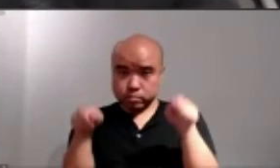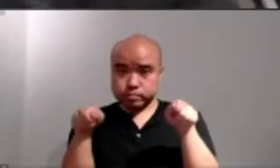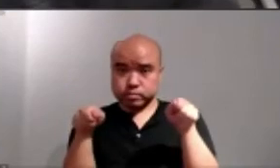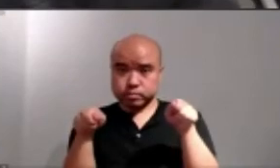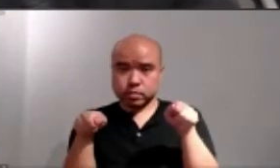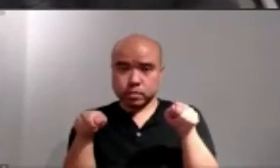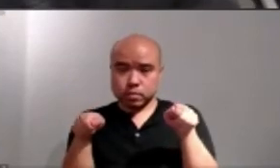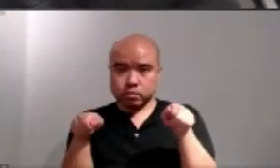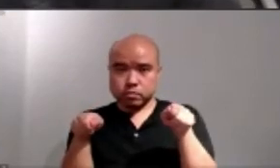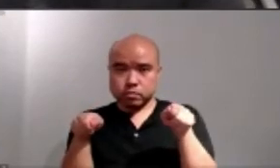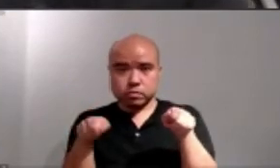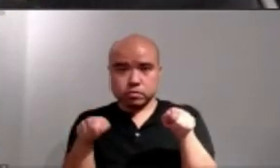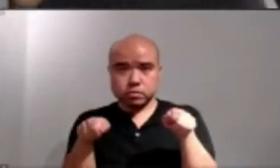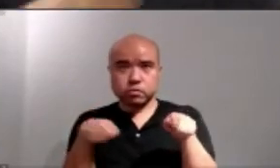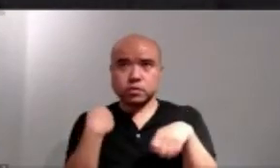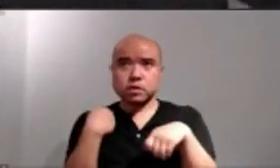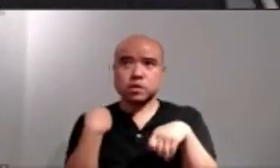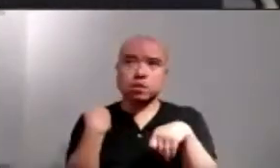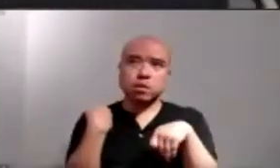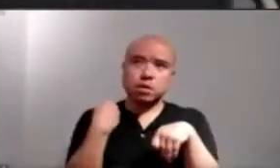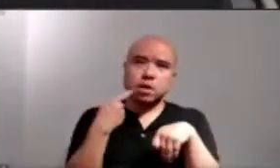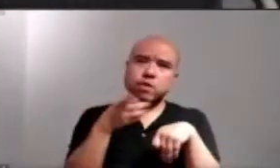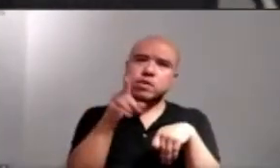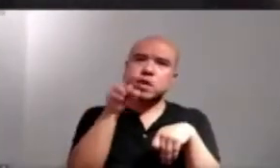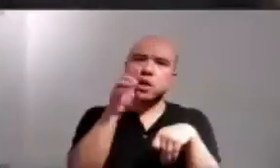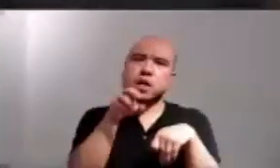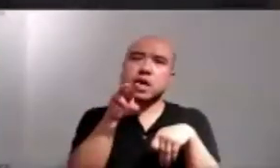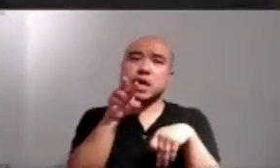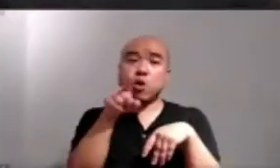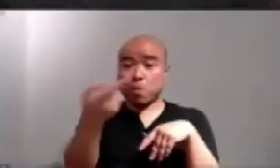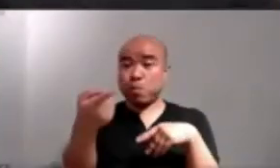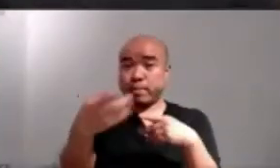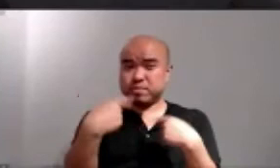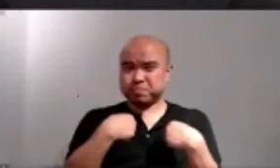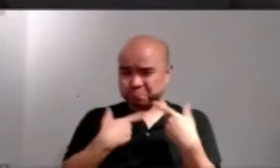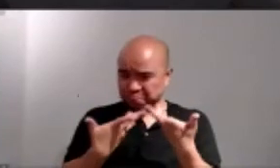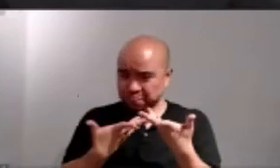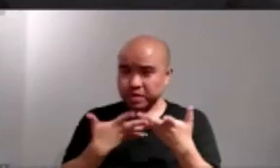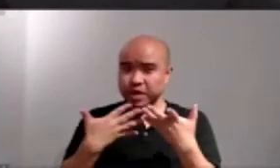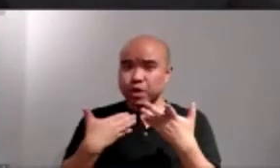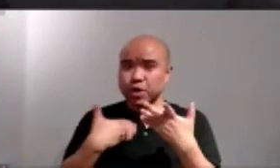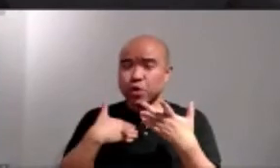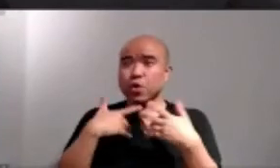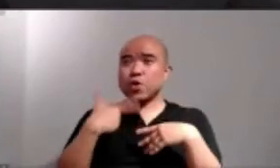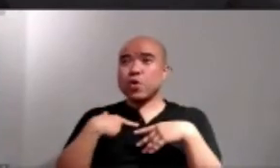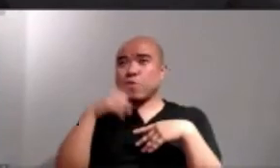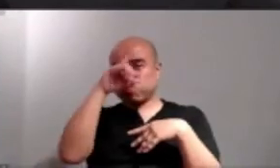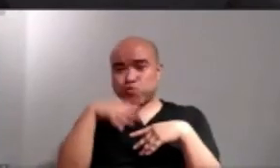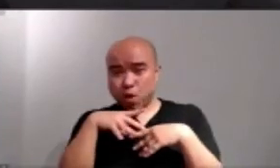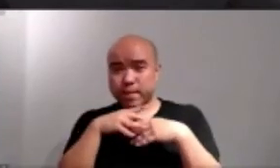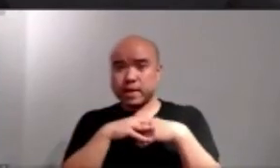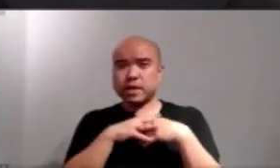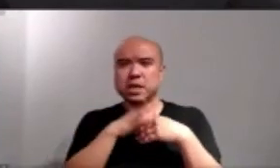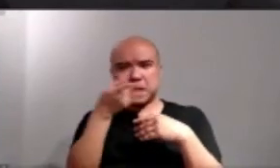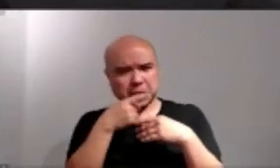係演藝工作非常之繁忙啦，點分配善遊嘅工作嘅。咁啊，即係呢啲可以係歸於娛樂嘅新聞嚟㗎